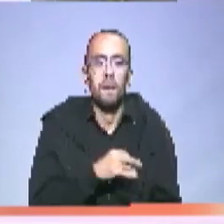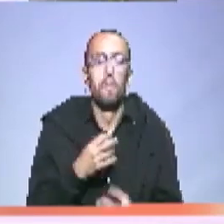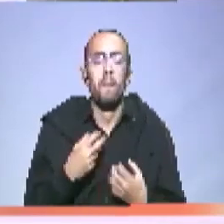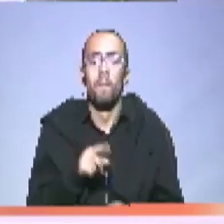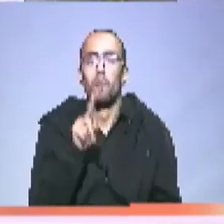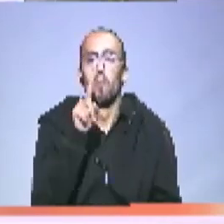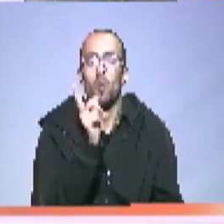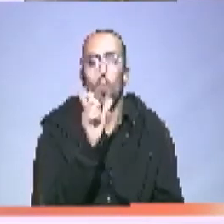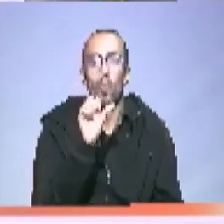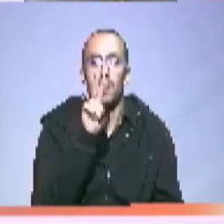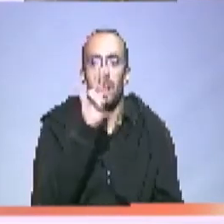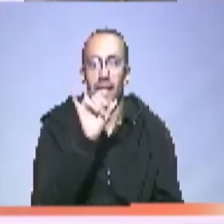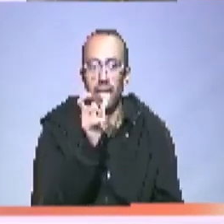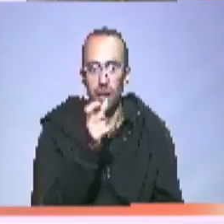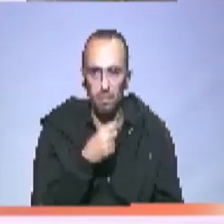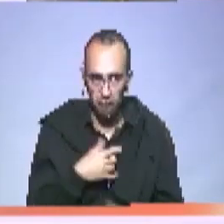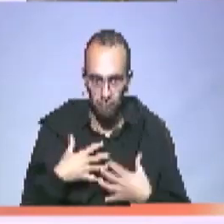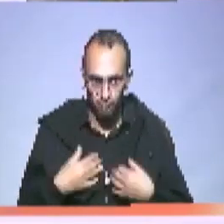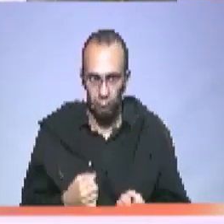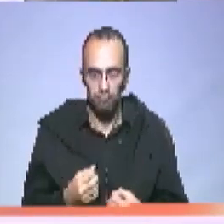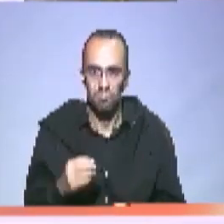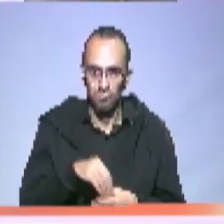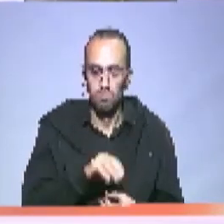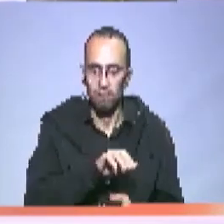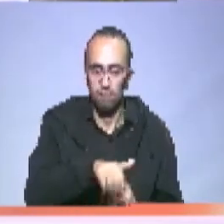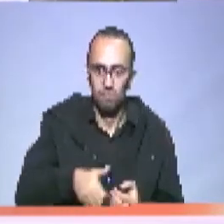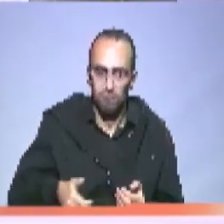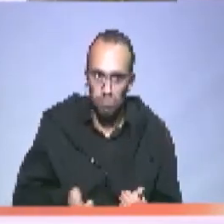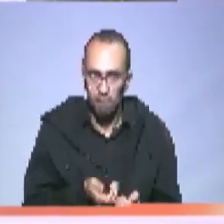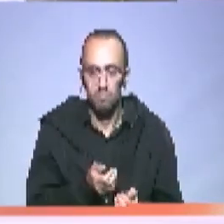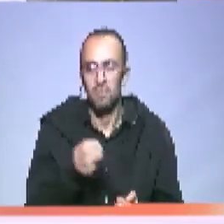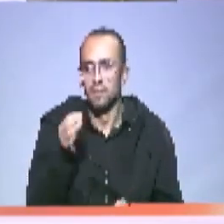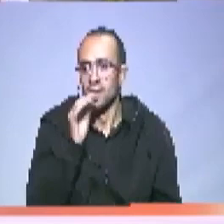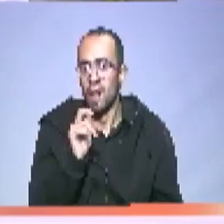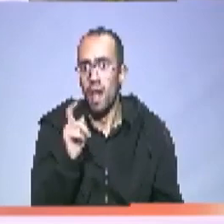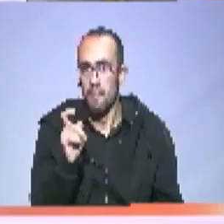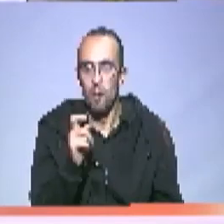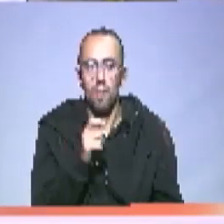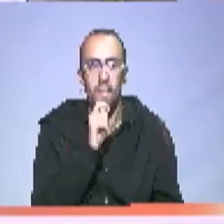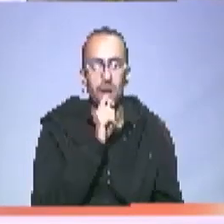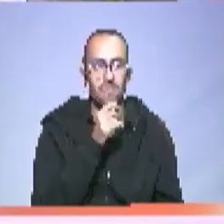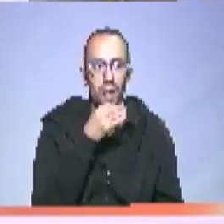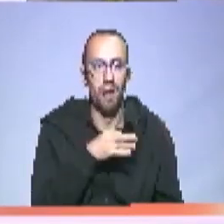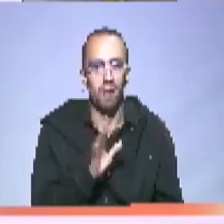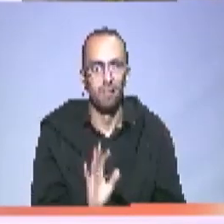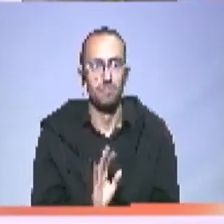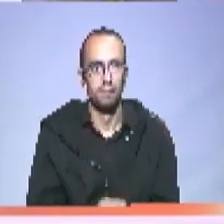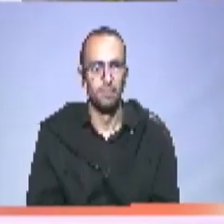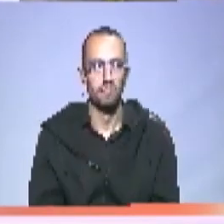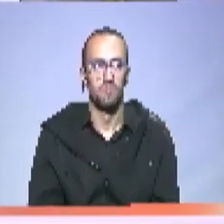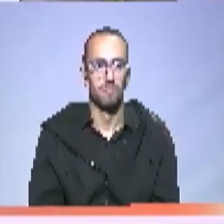كبروتين ومعاه باقي الخضار، يعني هنا اتعامل معامله اللحمه وهنا اتعامل معامله الجمبري.